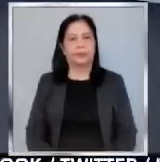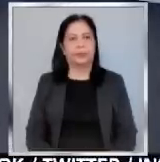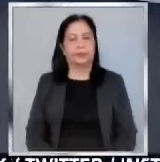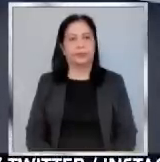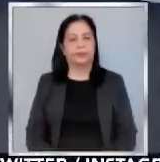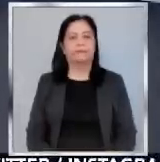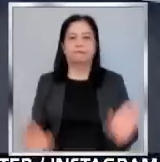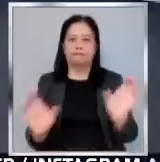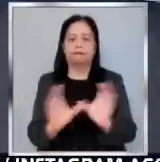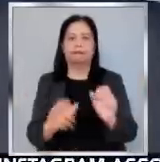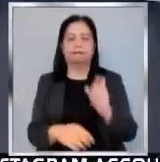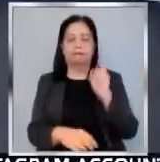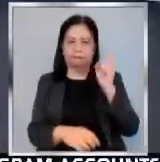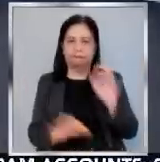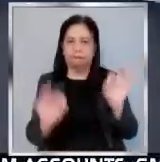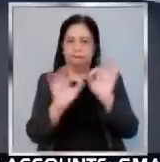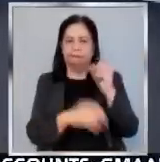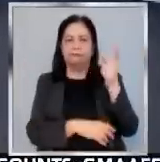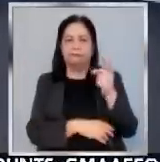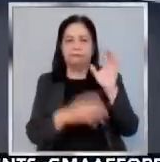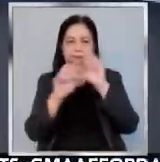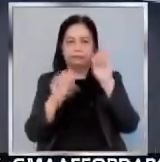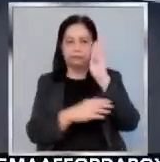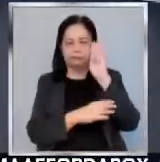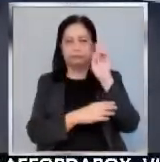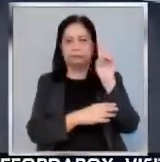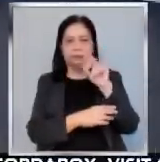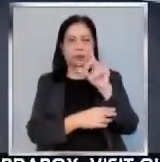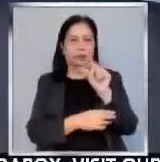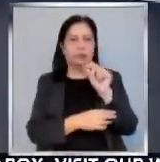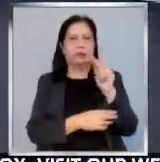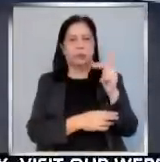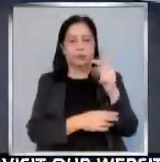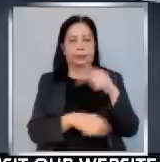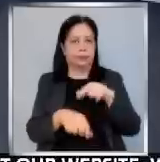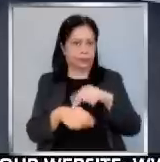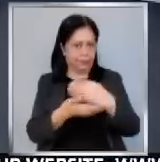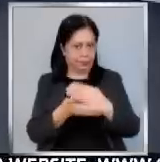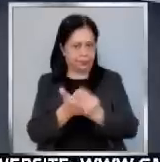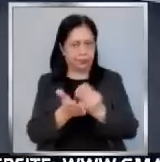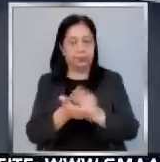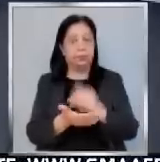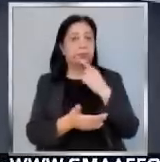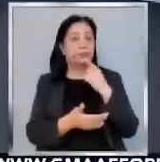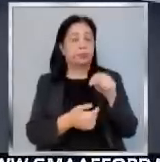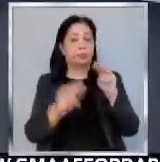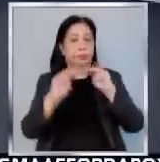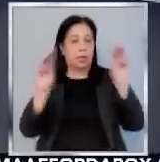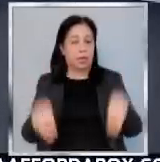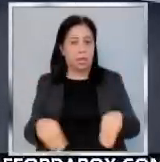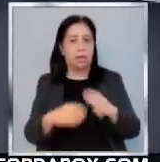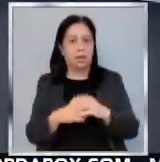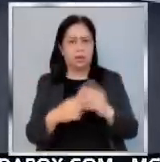Sinertify ng urgent ni Pangulong Bongbong Marcos ang panukalang 2023 national budget. Sabi po ng Malacanang, ginawa